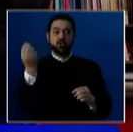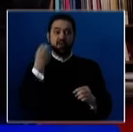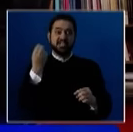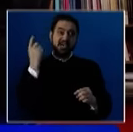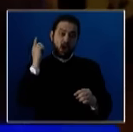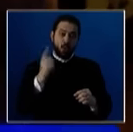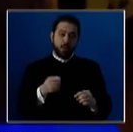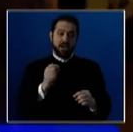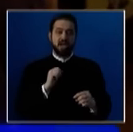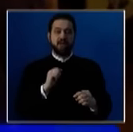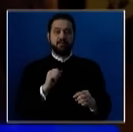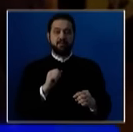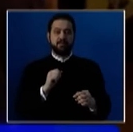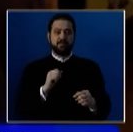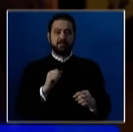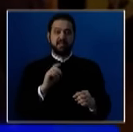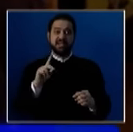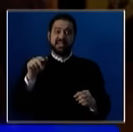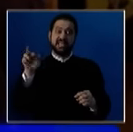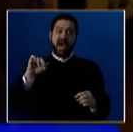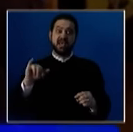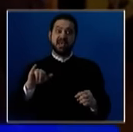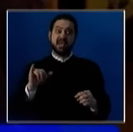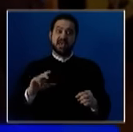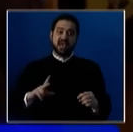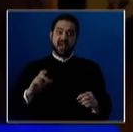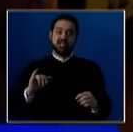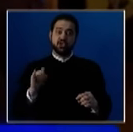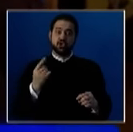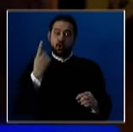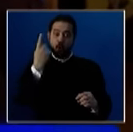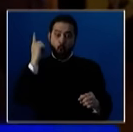obligă. Obligă, dar este o obligație